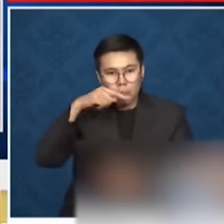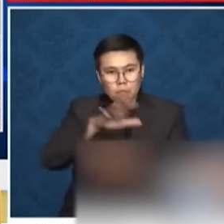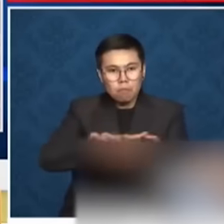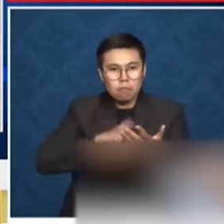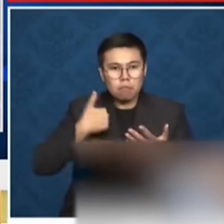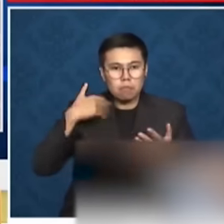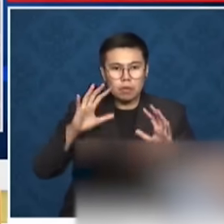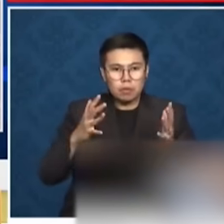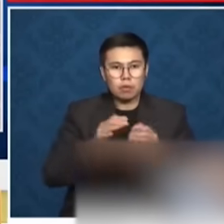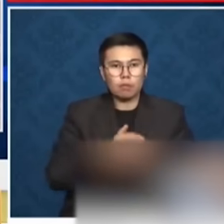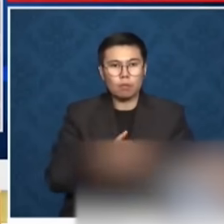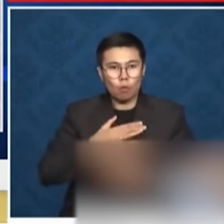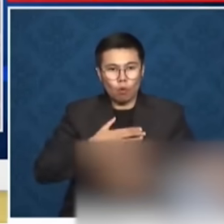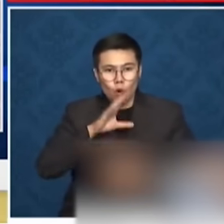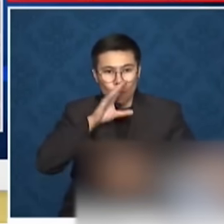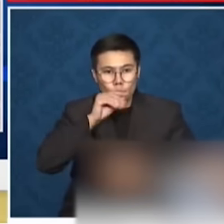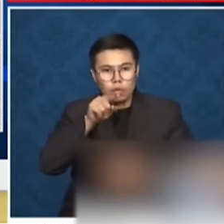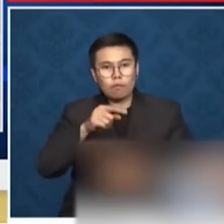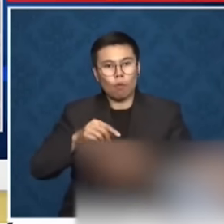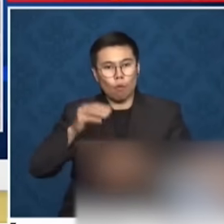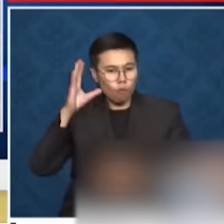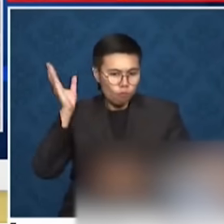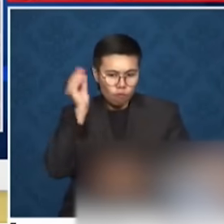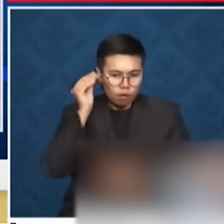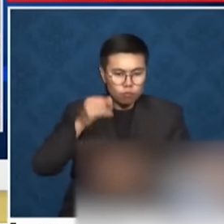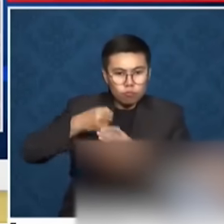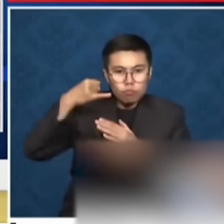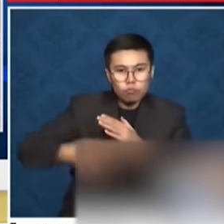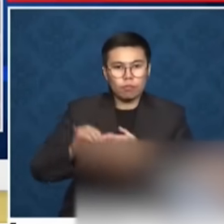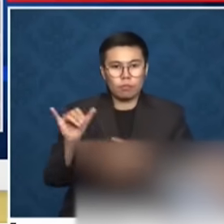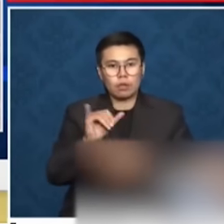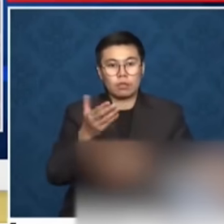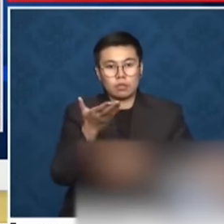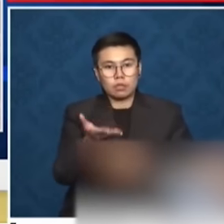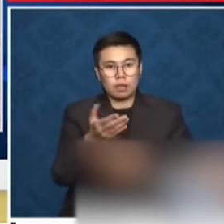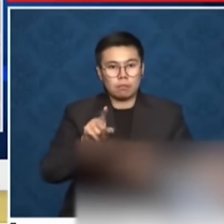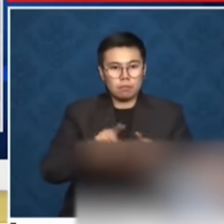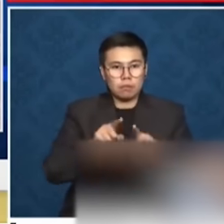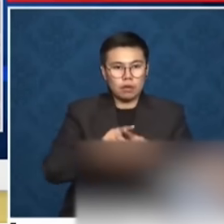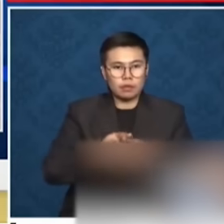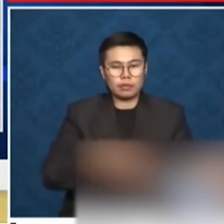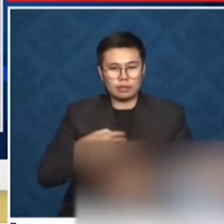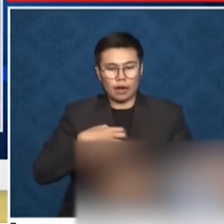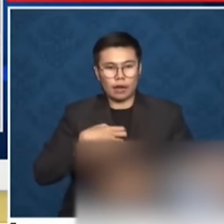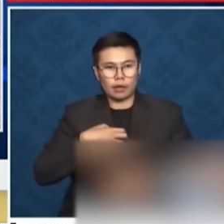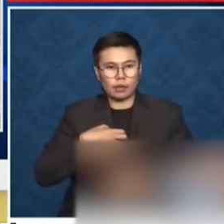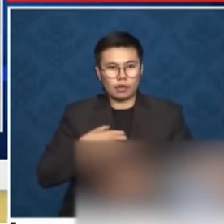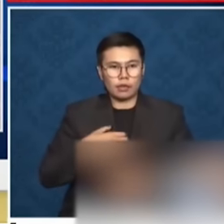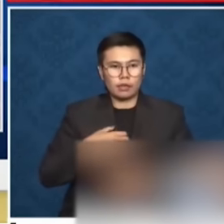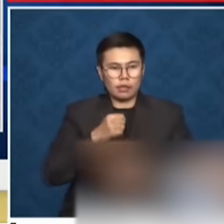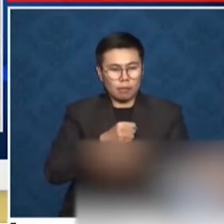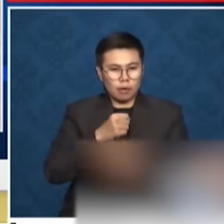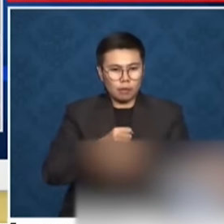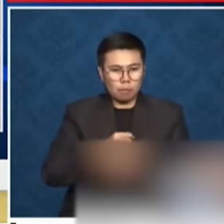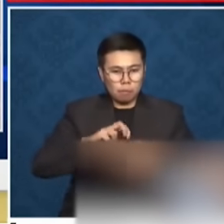นายชาดานะคะจนกลายมาเป็นประเด็นนะคะในสังคมเกิดขึ้นค่ะซึ่งตอนที่ทางด้านของนายรังสิมันทำการอภิปรายนั้